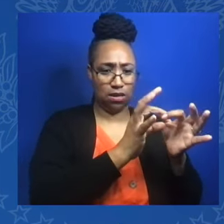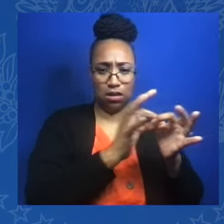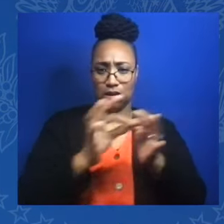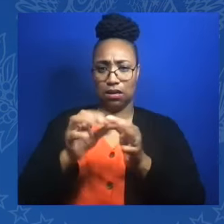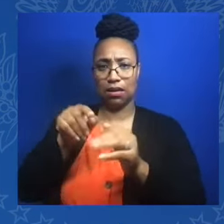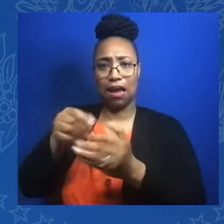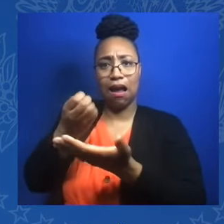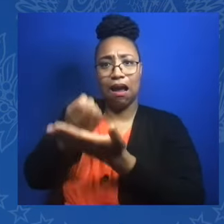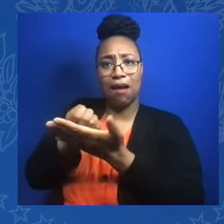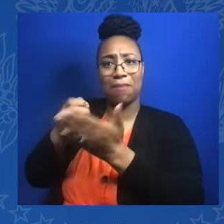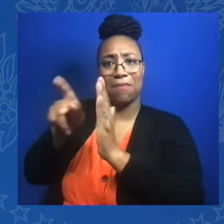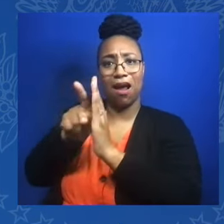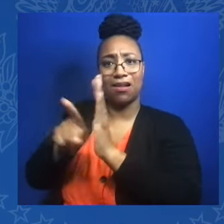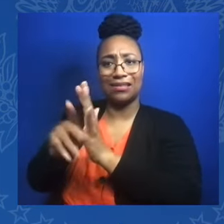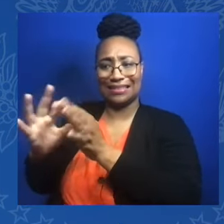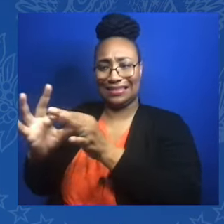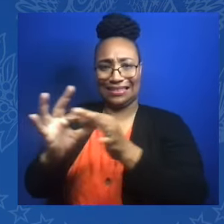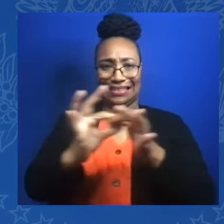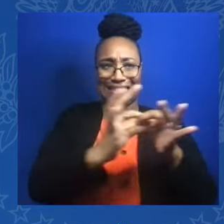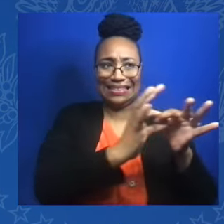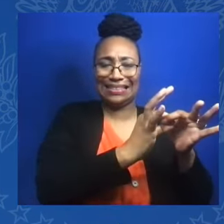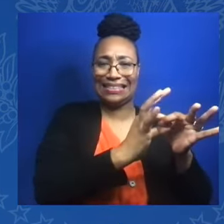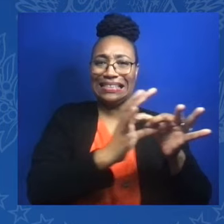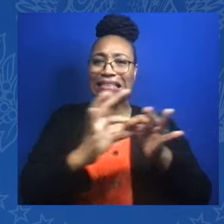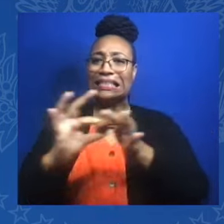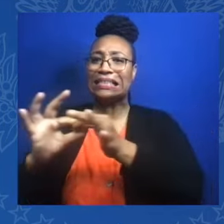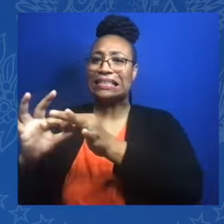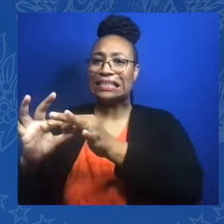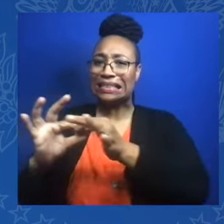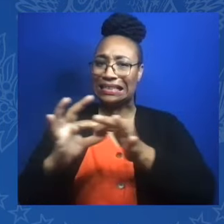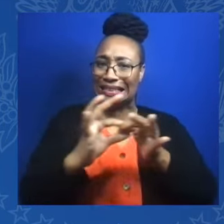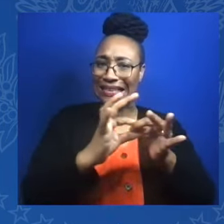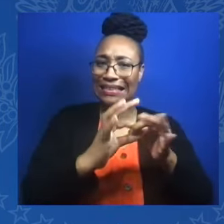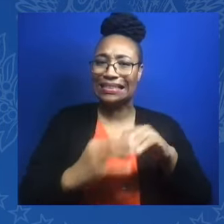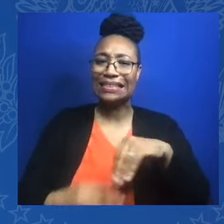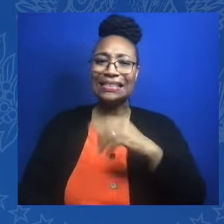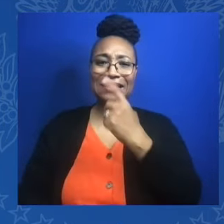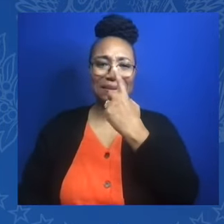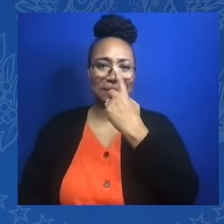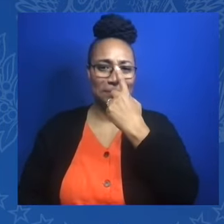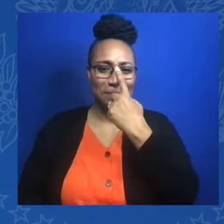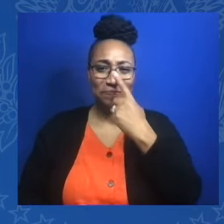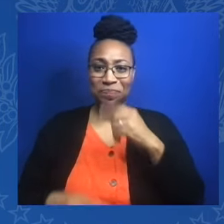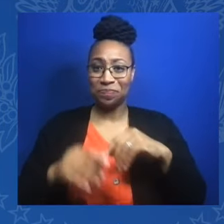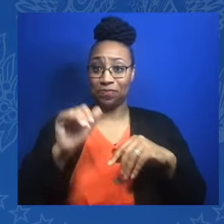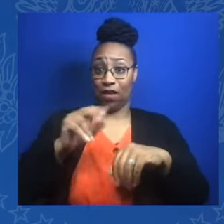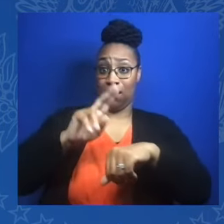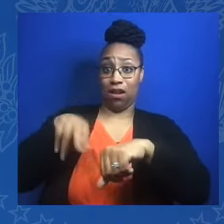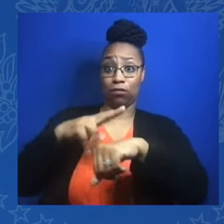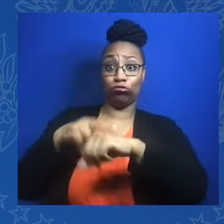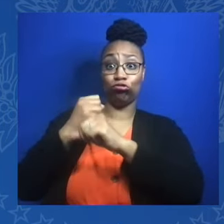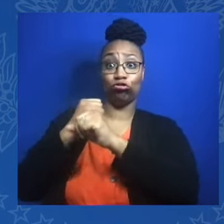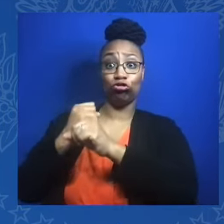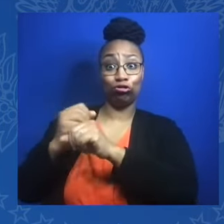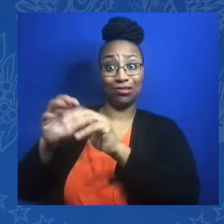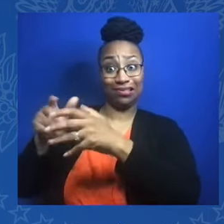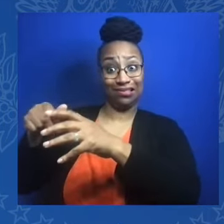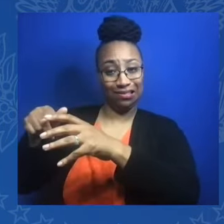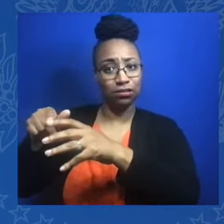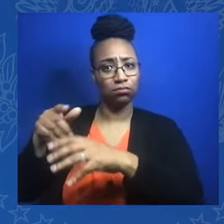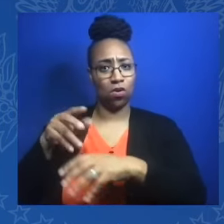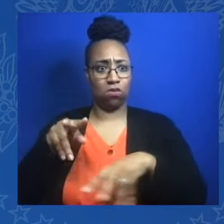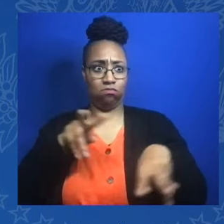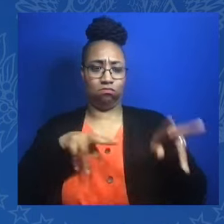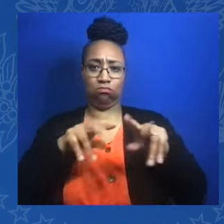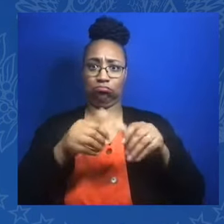la sécurité des gens. Non seulement on doit continuer notre travail, on doit en faire plus et